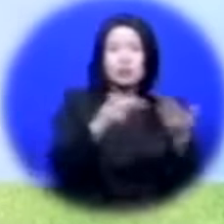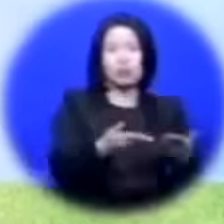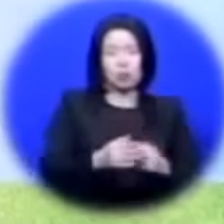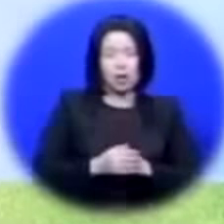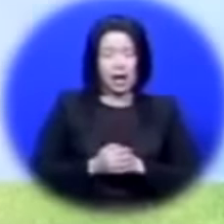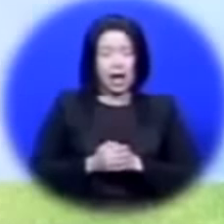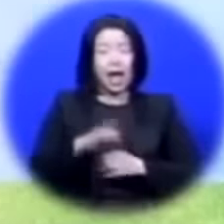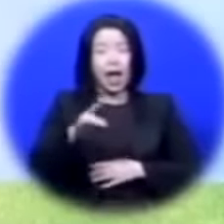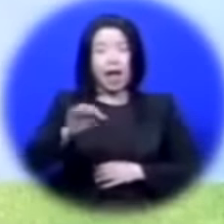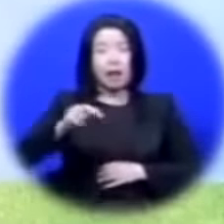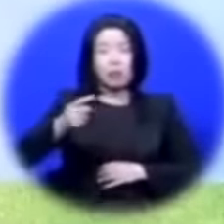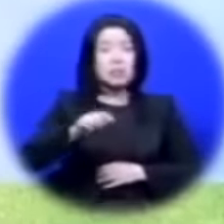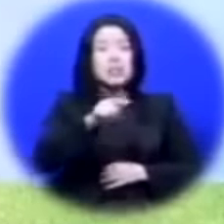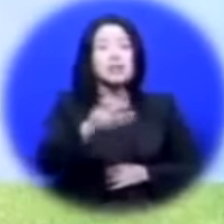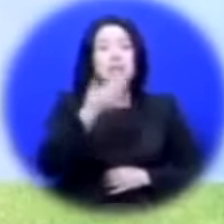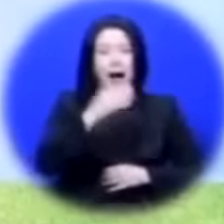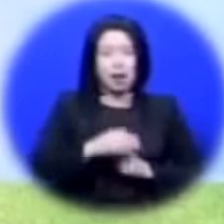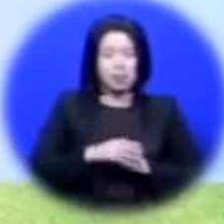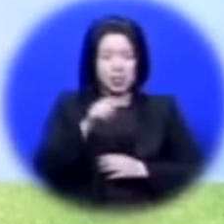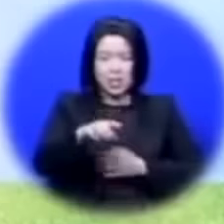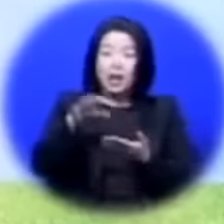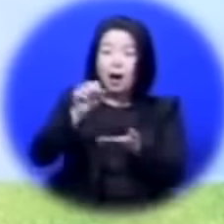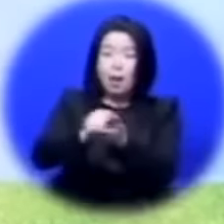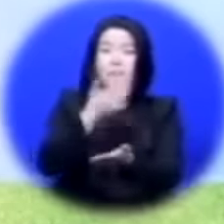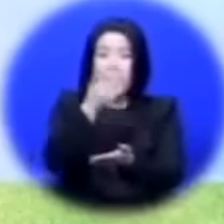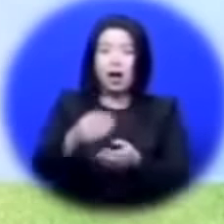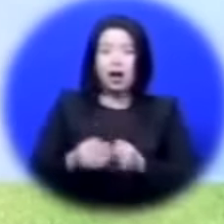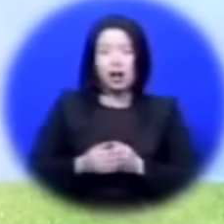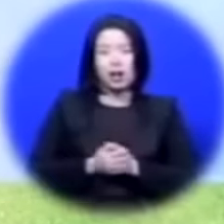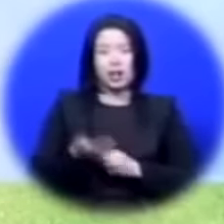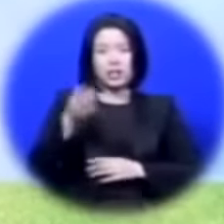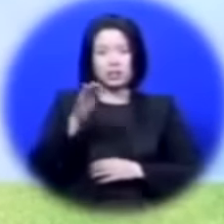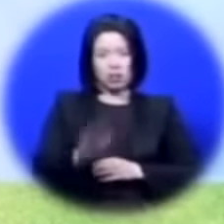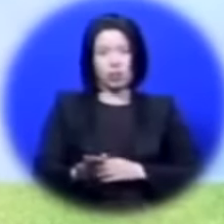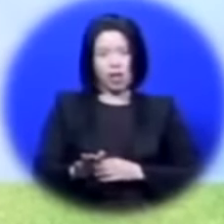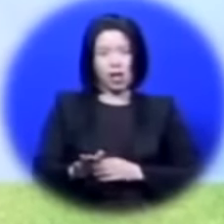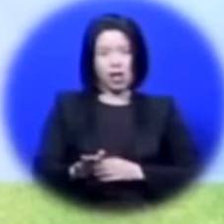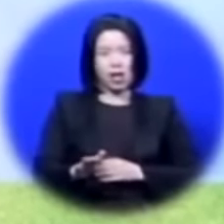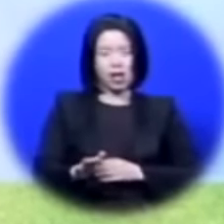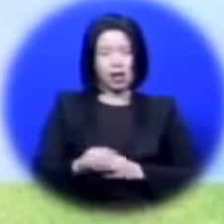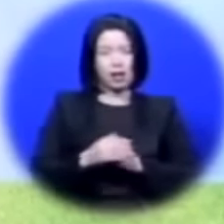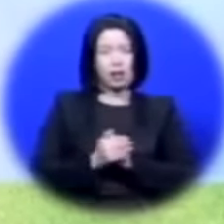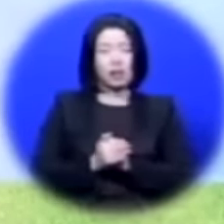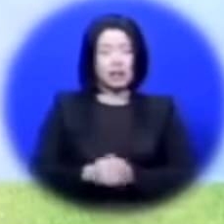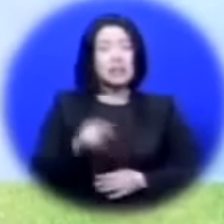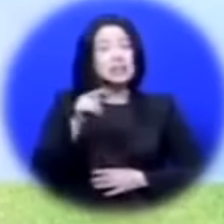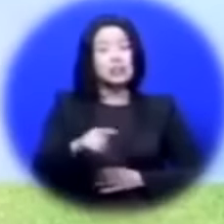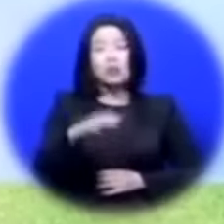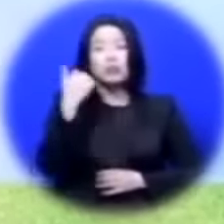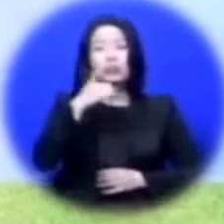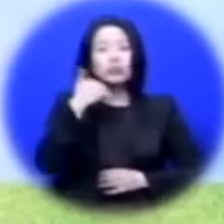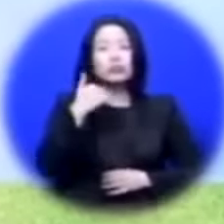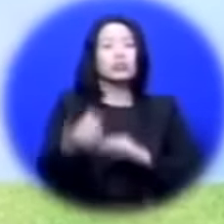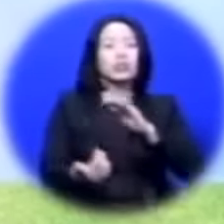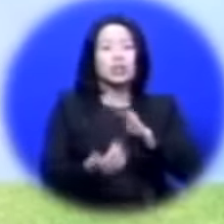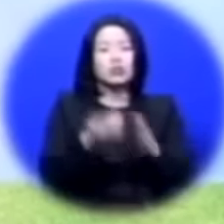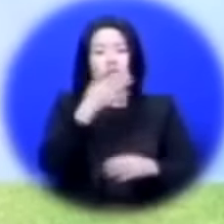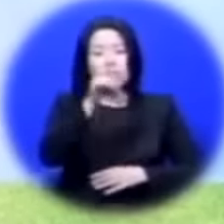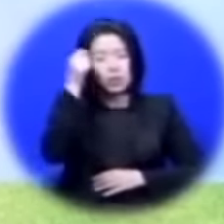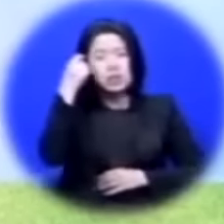너의 밥이다 네가 에돔을 정복할 것이다 그런데 그건 누가 이룰